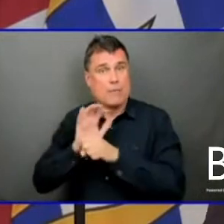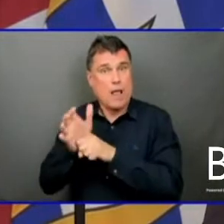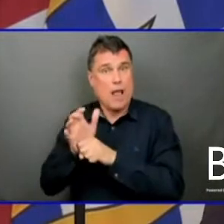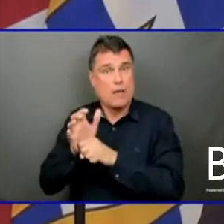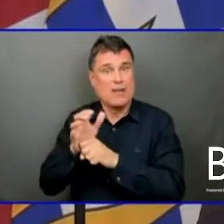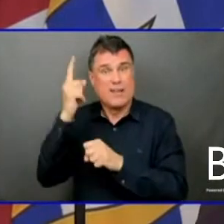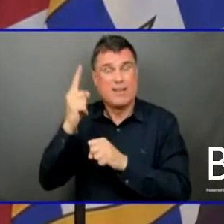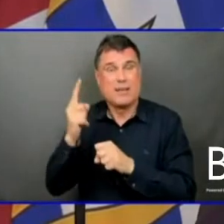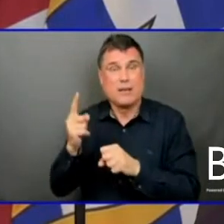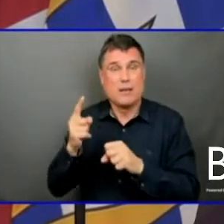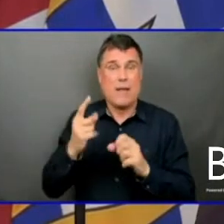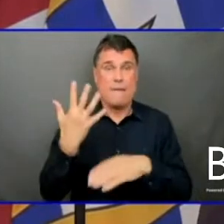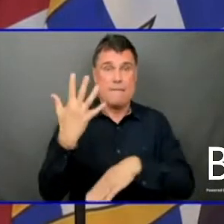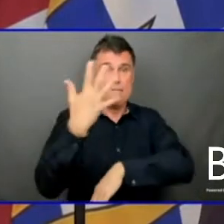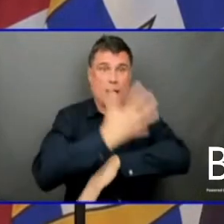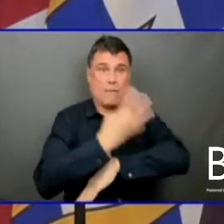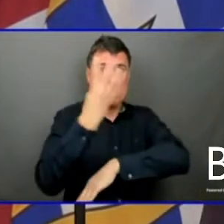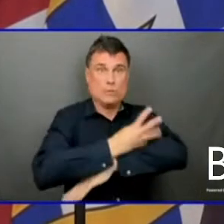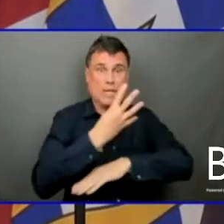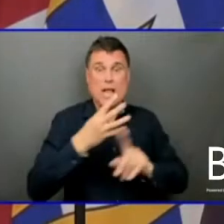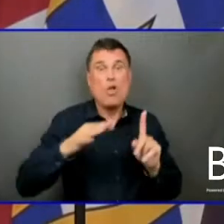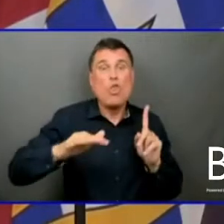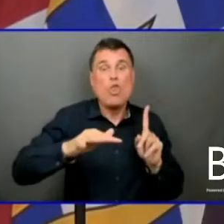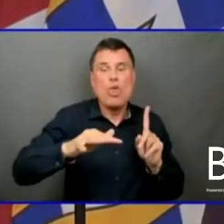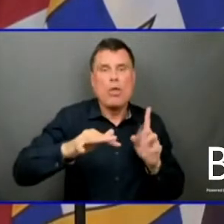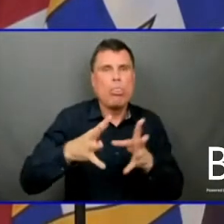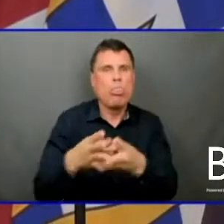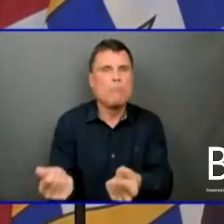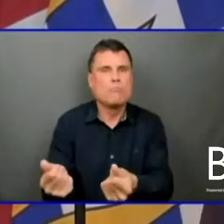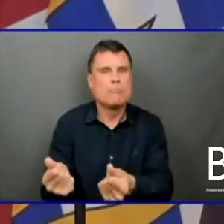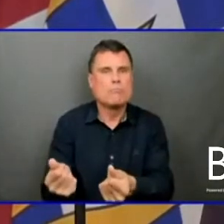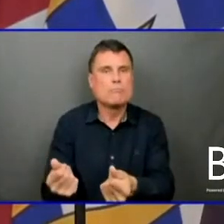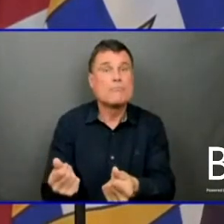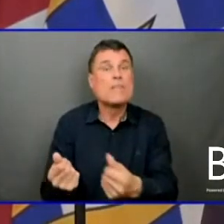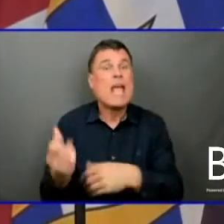就是他6天以后或者8天以后